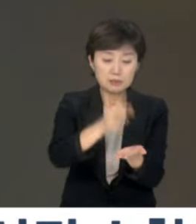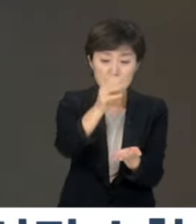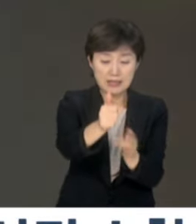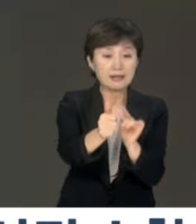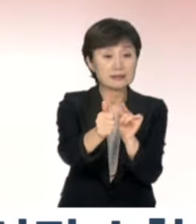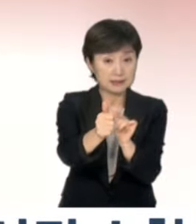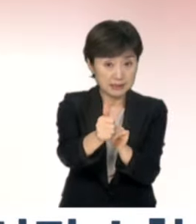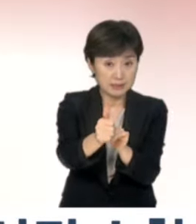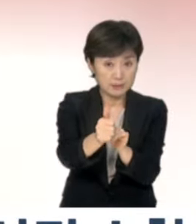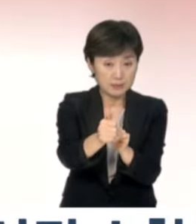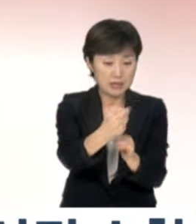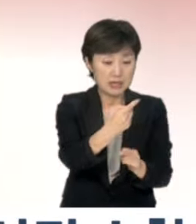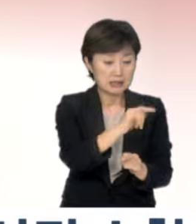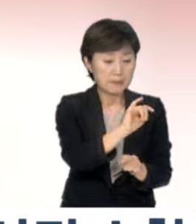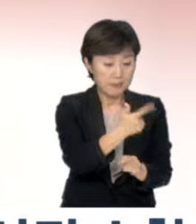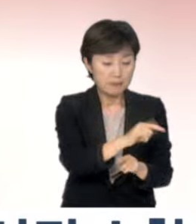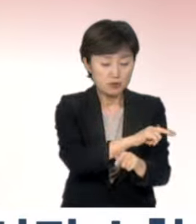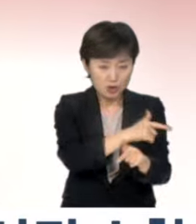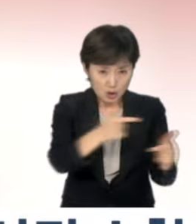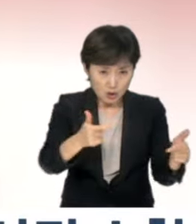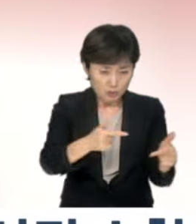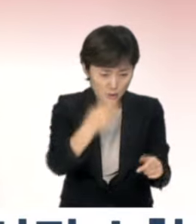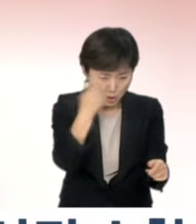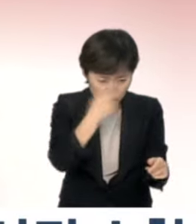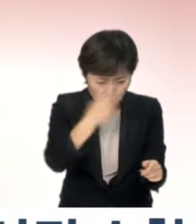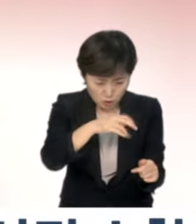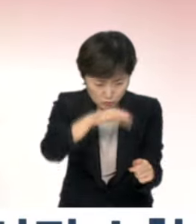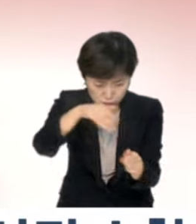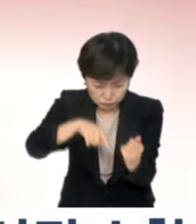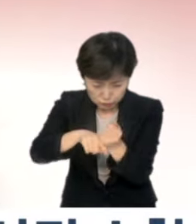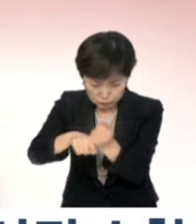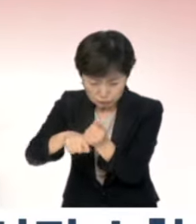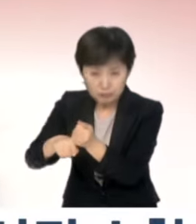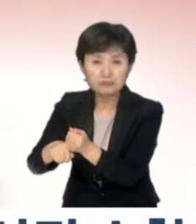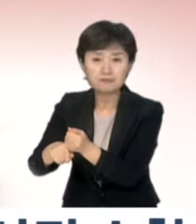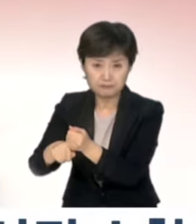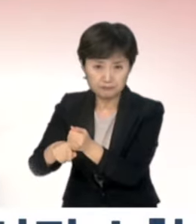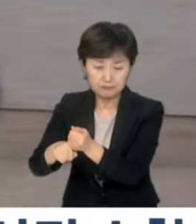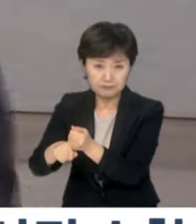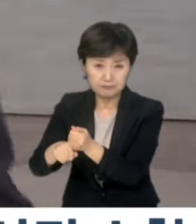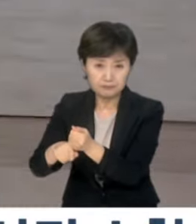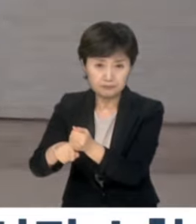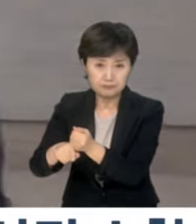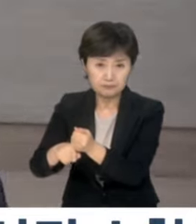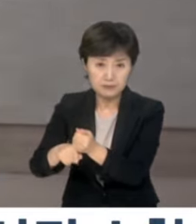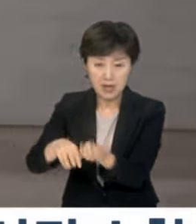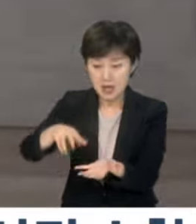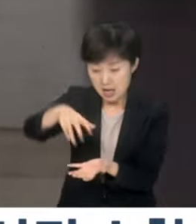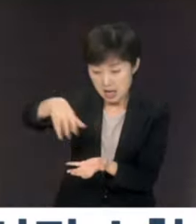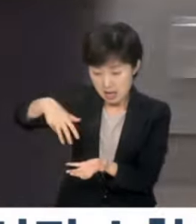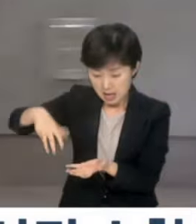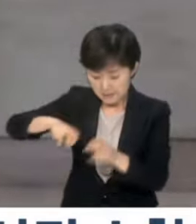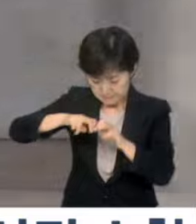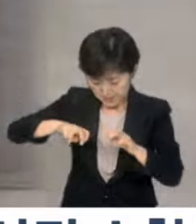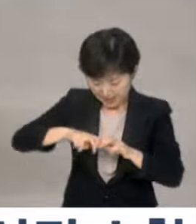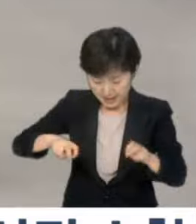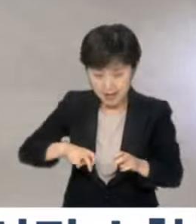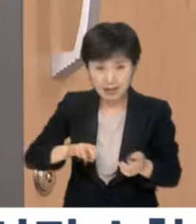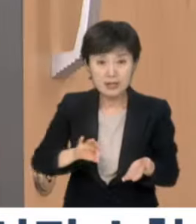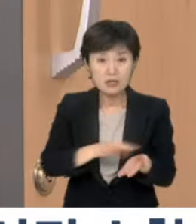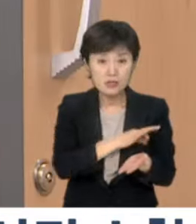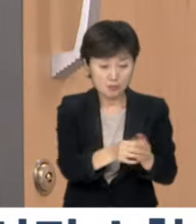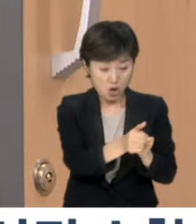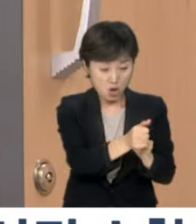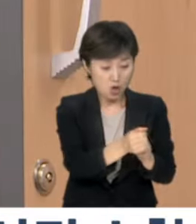비롯해 TMF와 큐텐 직원들을 상대로도 참고인 조사를 벌여왔습니다. 압수물 포렌식과 재무 담당 직원